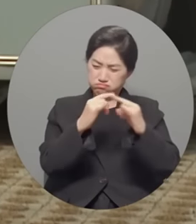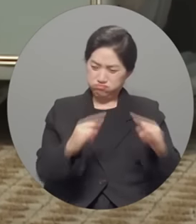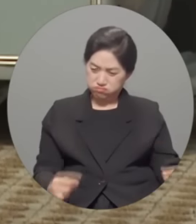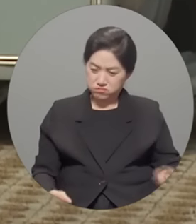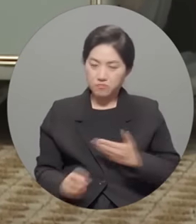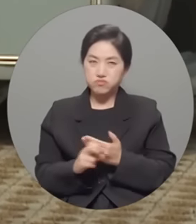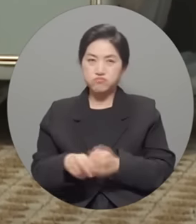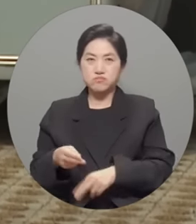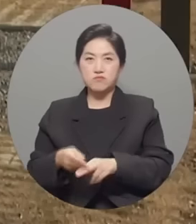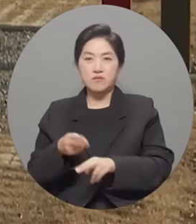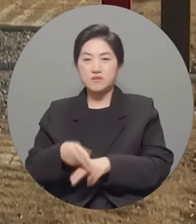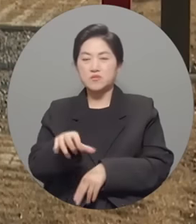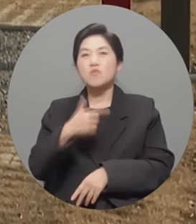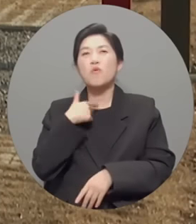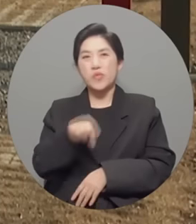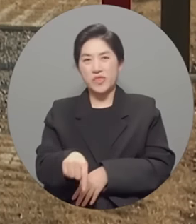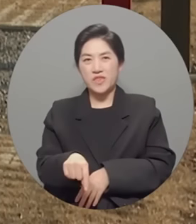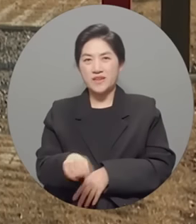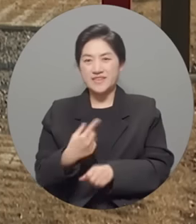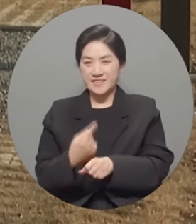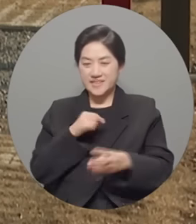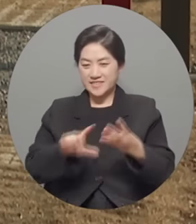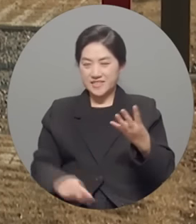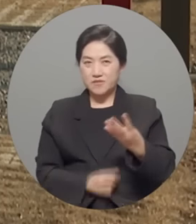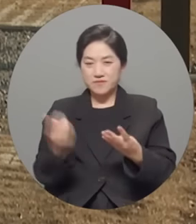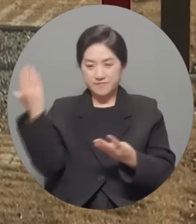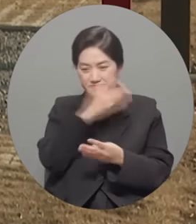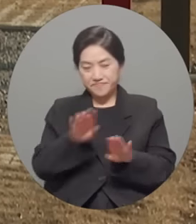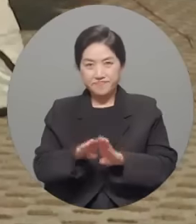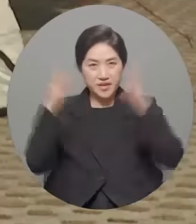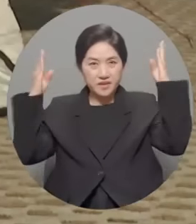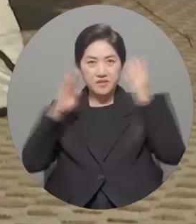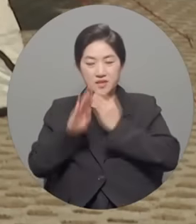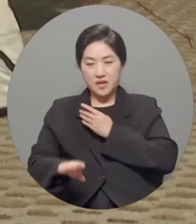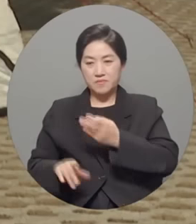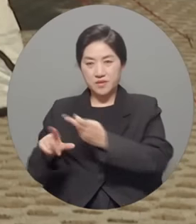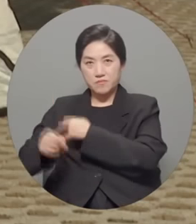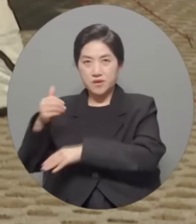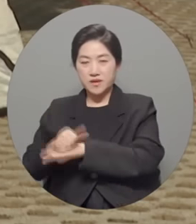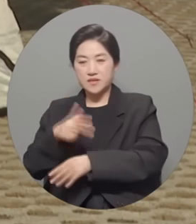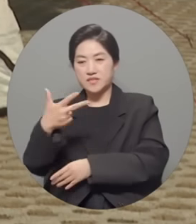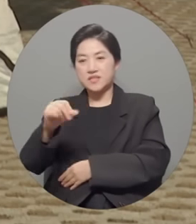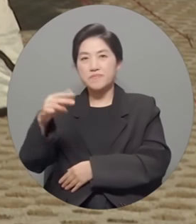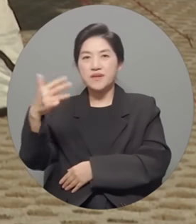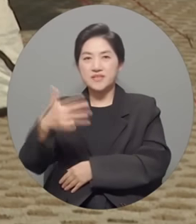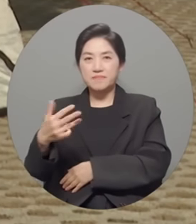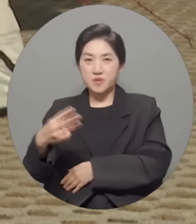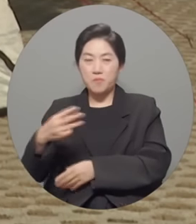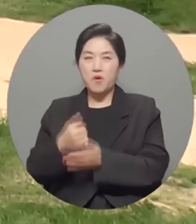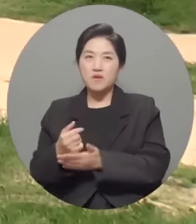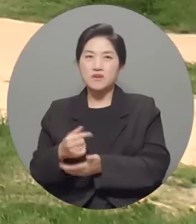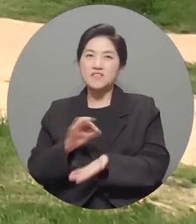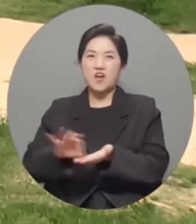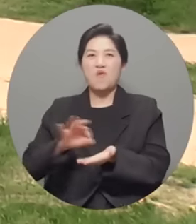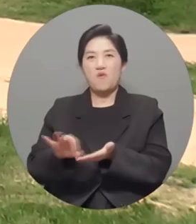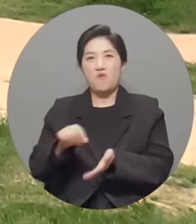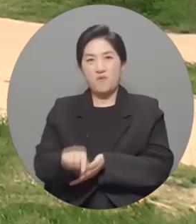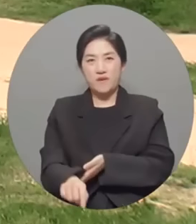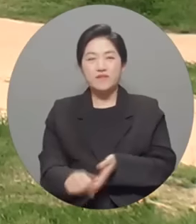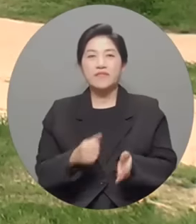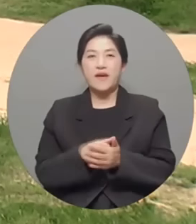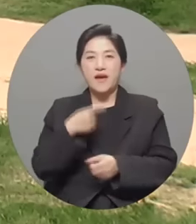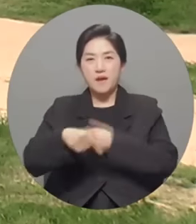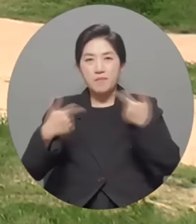난무했던 목계솔밭은 지난해 4월 개장 이후 연말까지 7만 3천여 명이 다녀갔습니다.